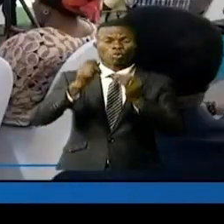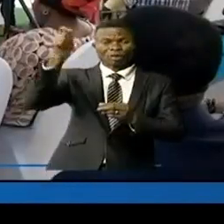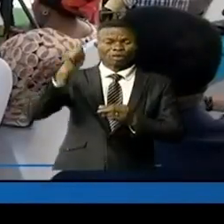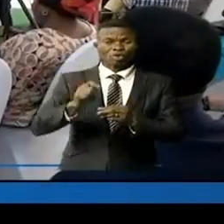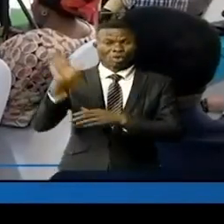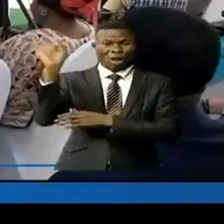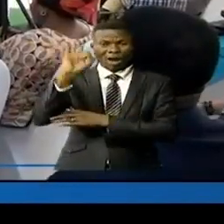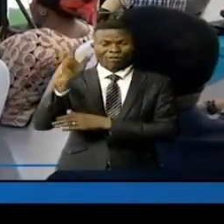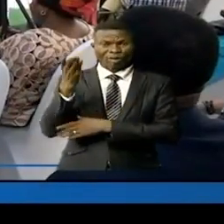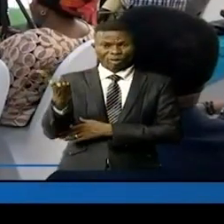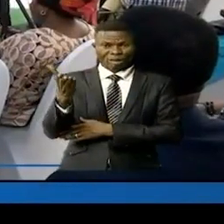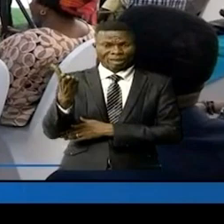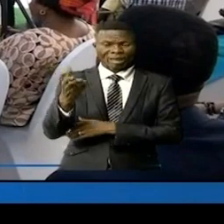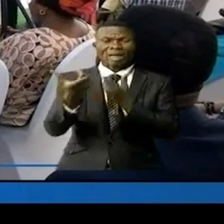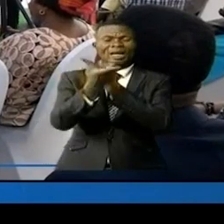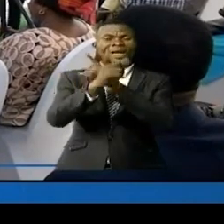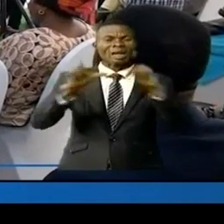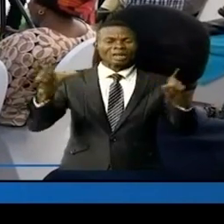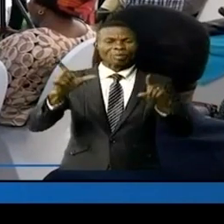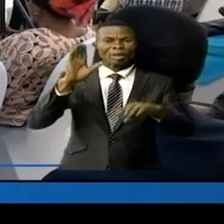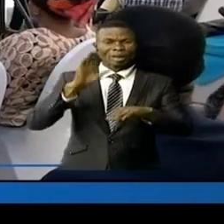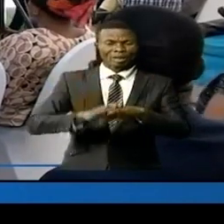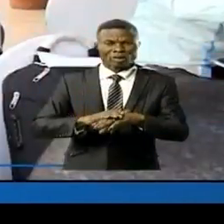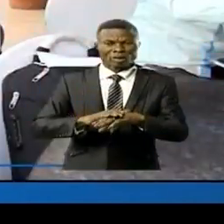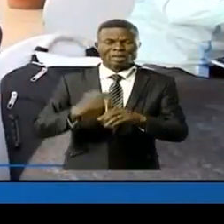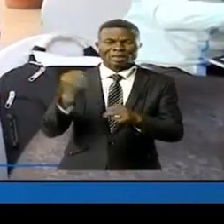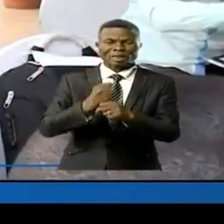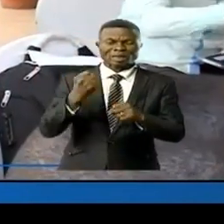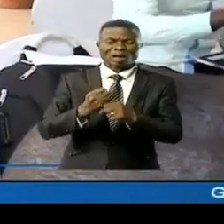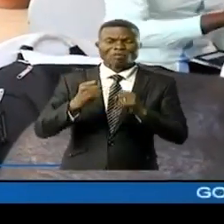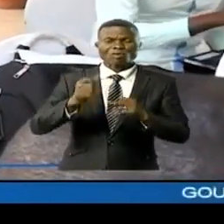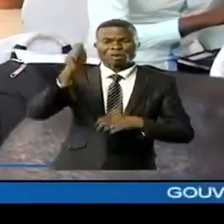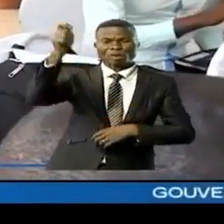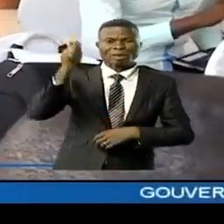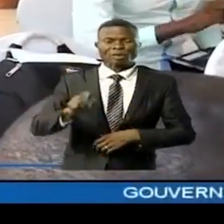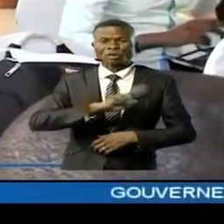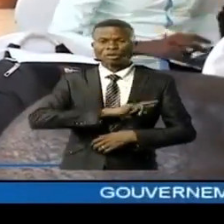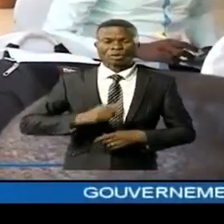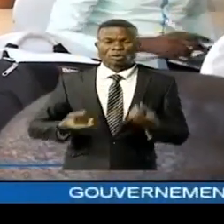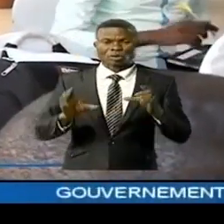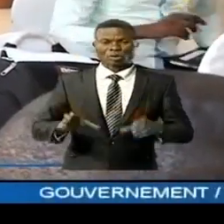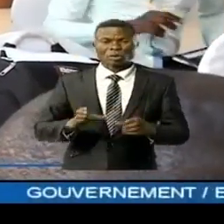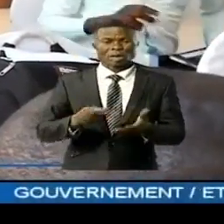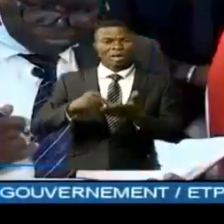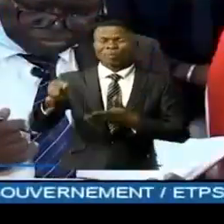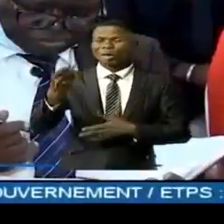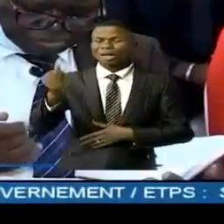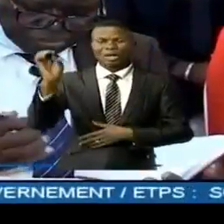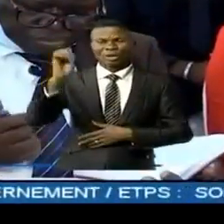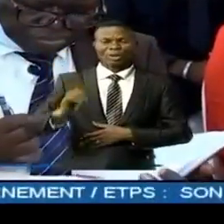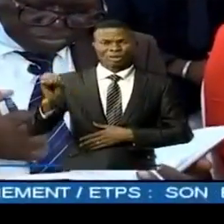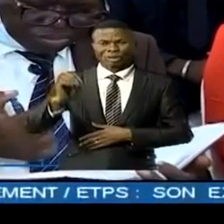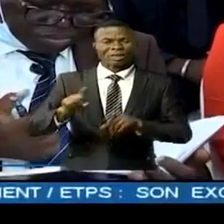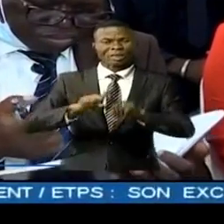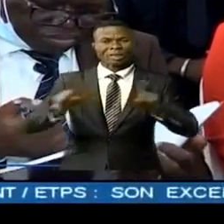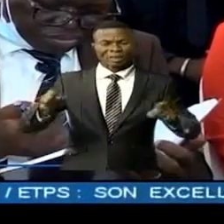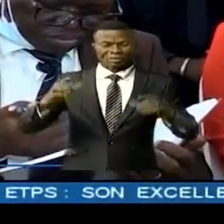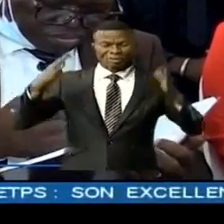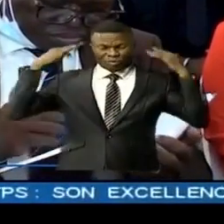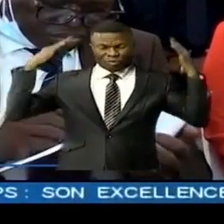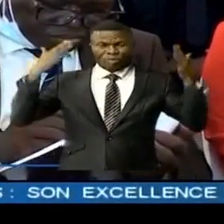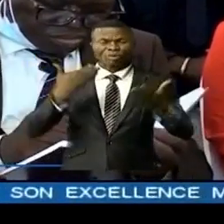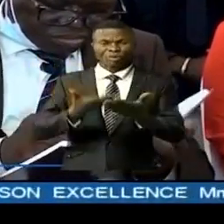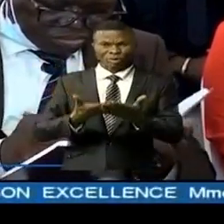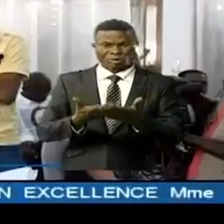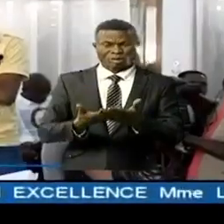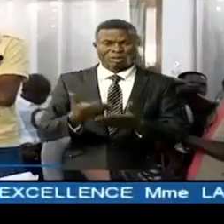ils ont été libérés grâce à la bravoure des phares bc saint pée seul franc congolais contrairement à ce qui se raconte à